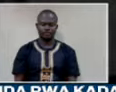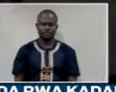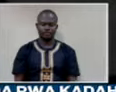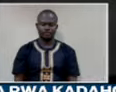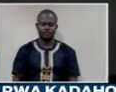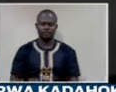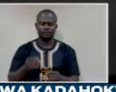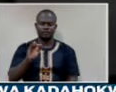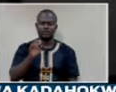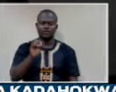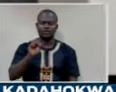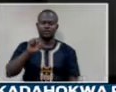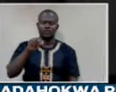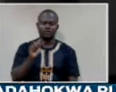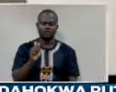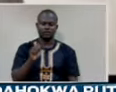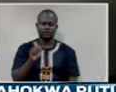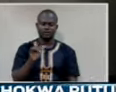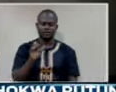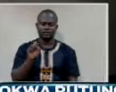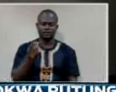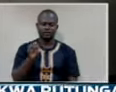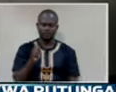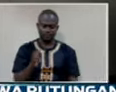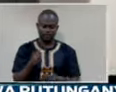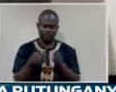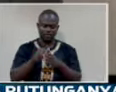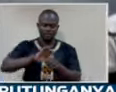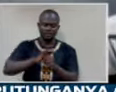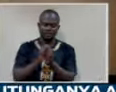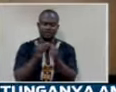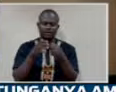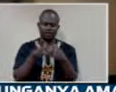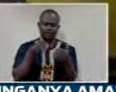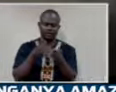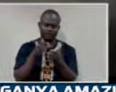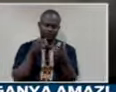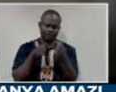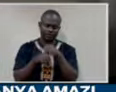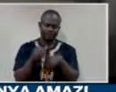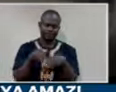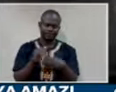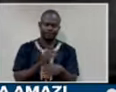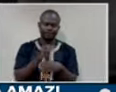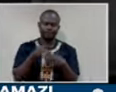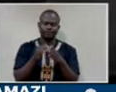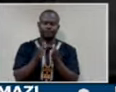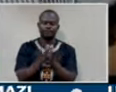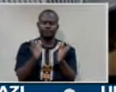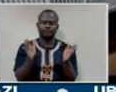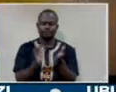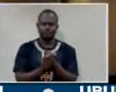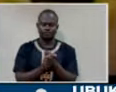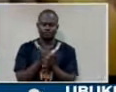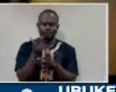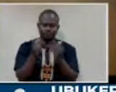Kimwe n'umuhanzi Joshua Tuyishime uzwi nka Jepoli, COVID-19 ngo yakomye mu nkokora ibikorwa by'abahanzi muri rusange.